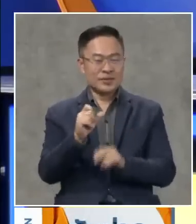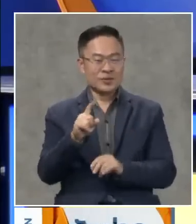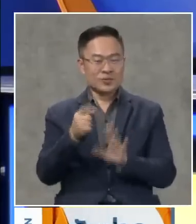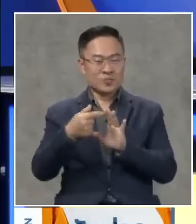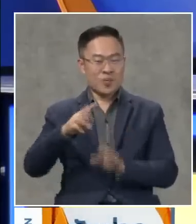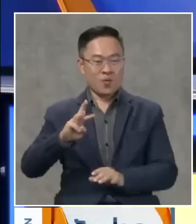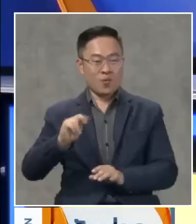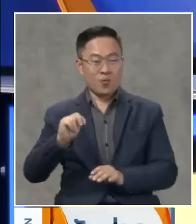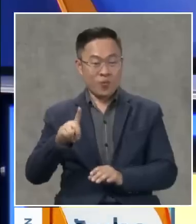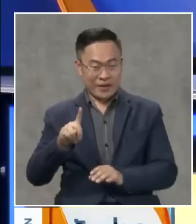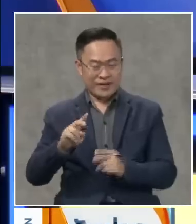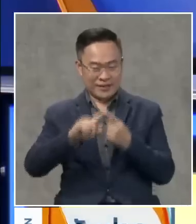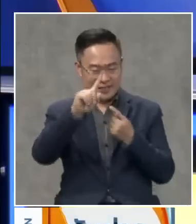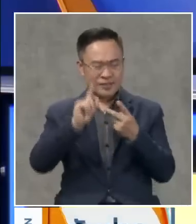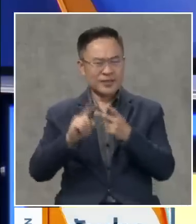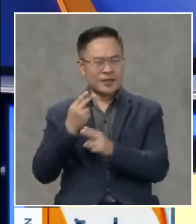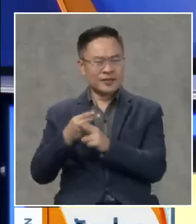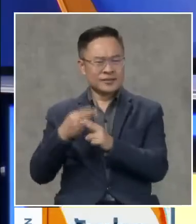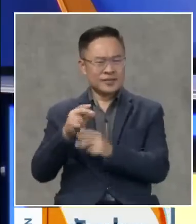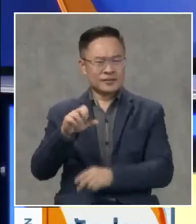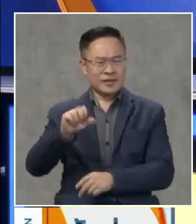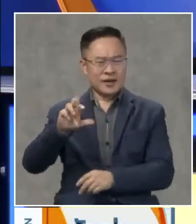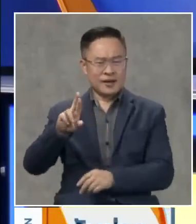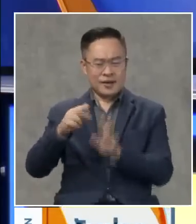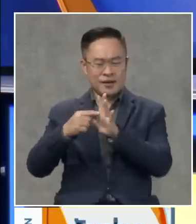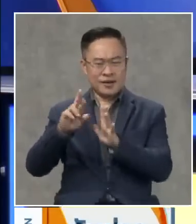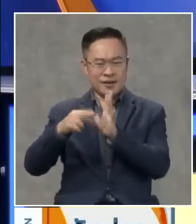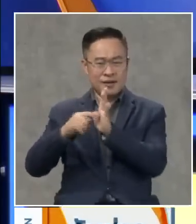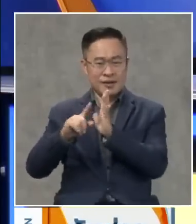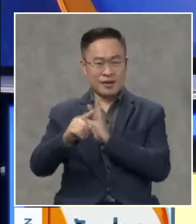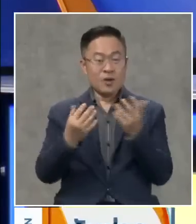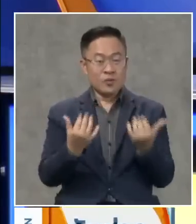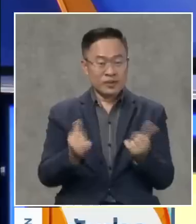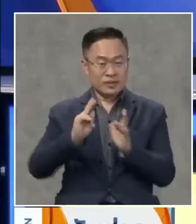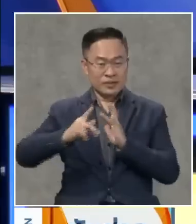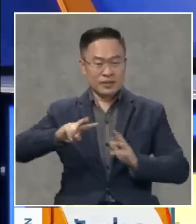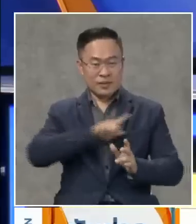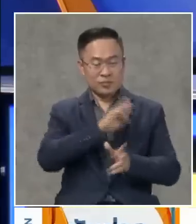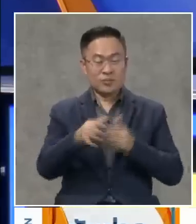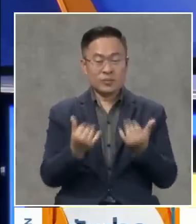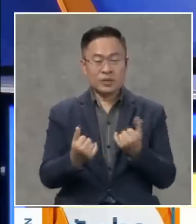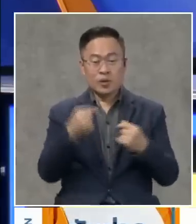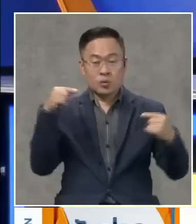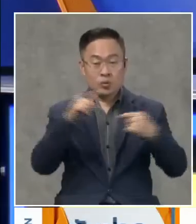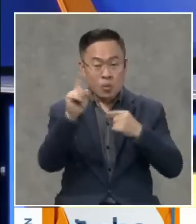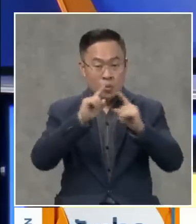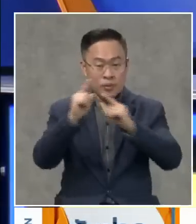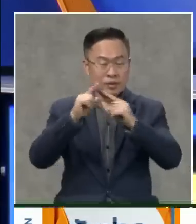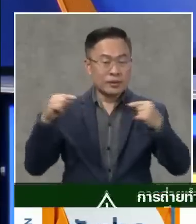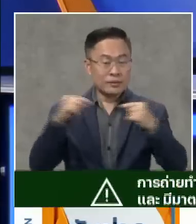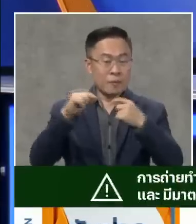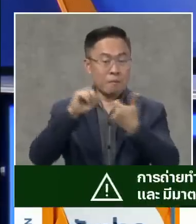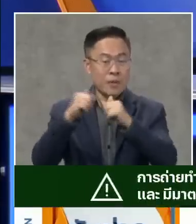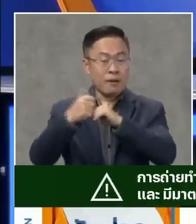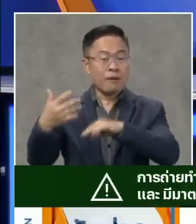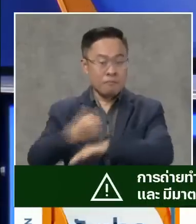ราตรัตนสุวรรณและอาจารย์ล่ามภาษามืออาจารย์ไพวัลย์แสงสุนทรค่ะ วันนี้วันเสาร์นะคะแต่ว่าการเมืองเข้มข้นเดี๋ยวจะพาไปดูบรรยากาศกัน